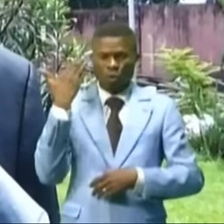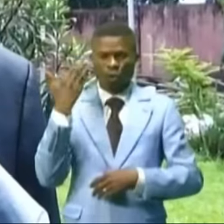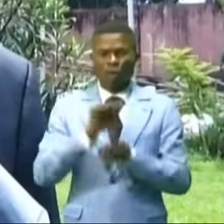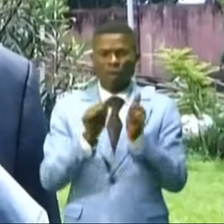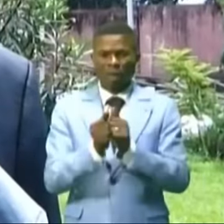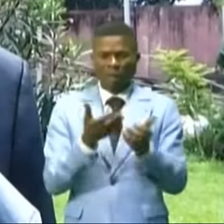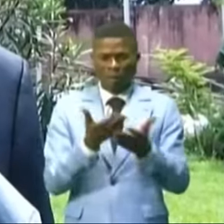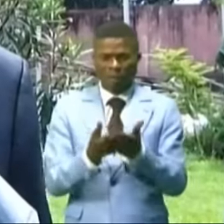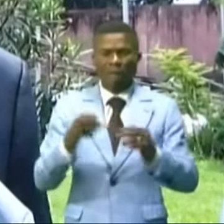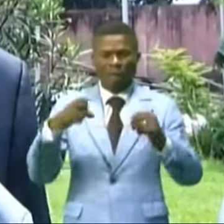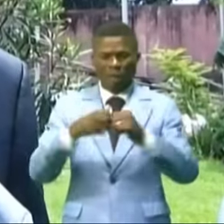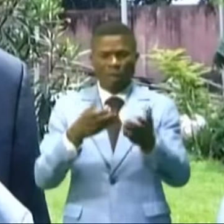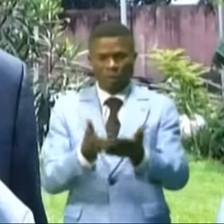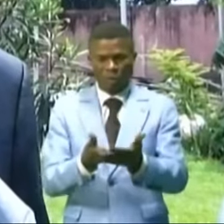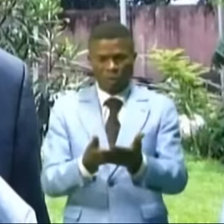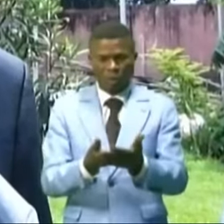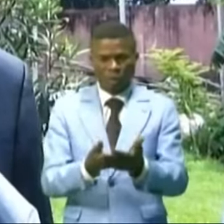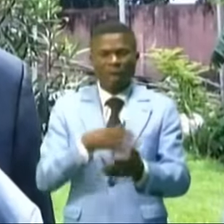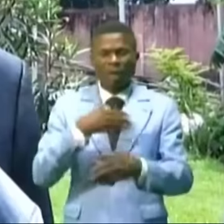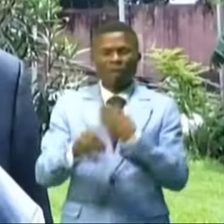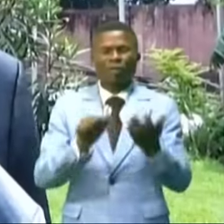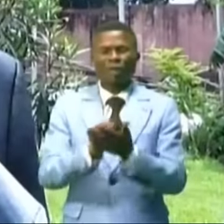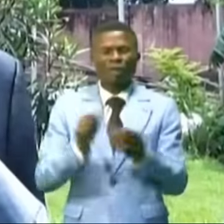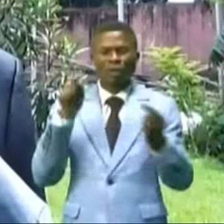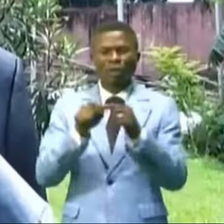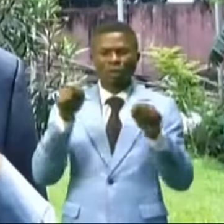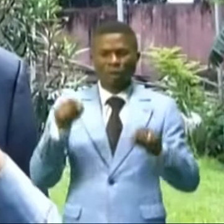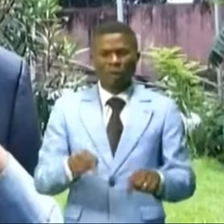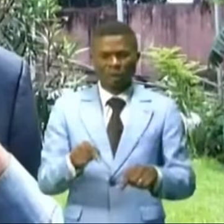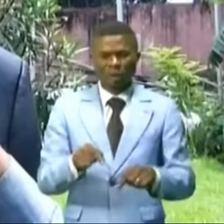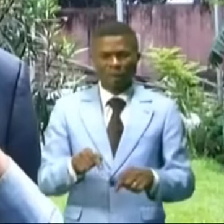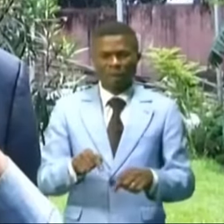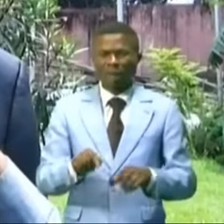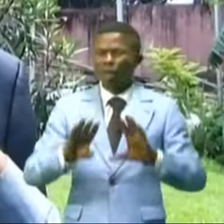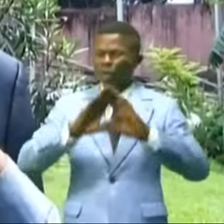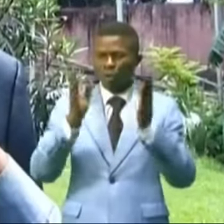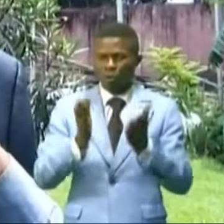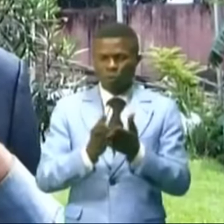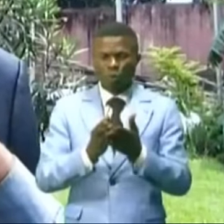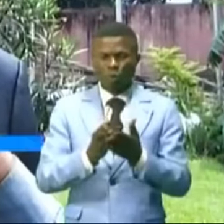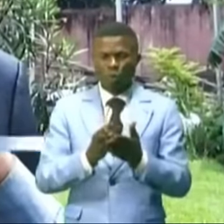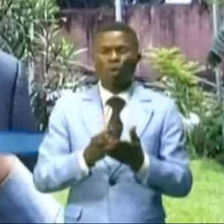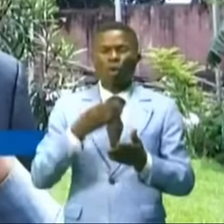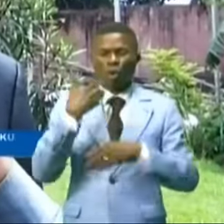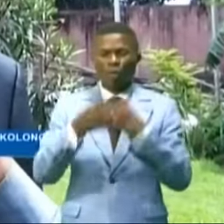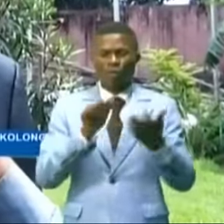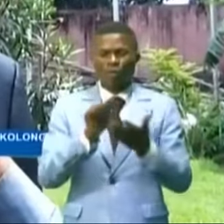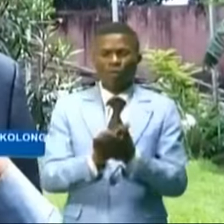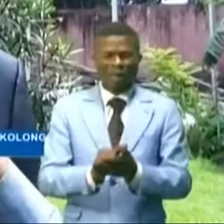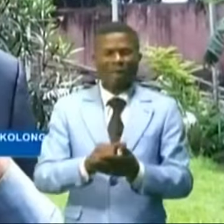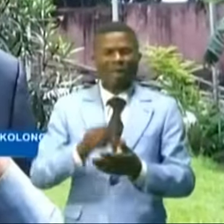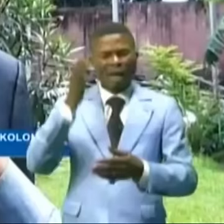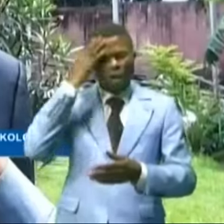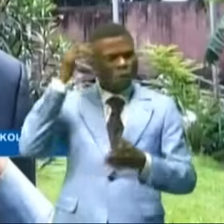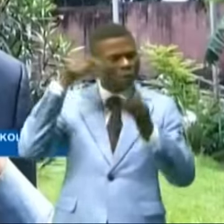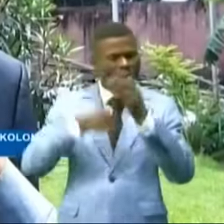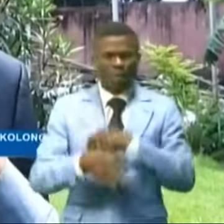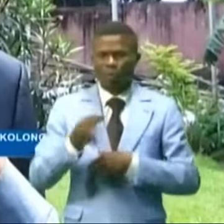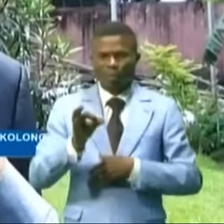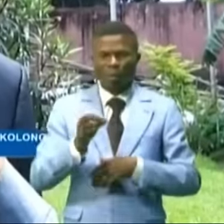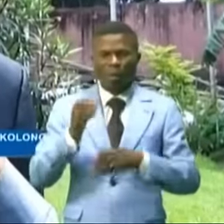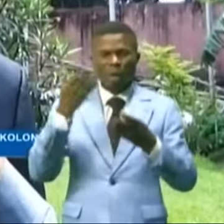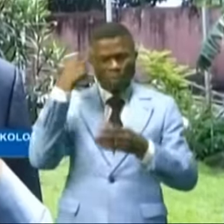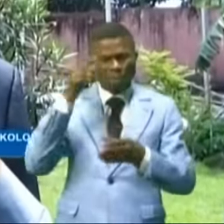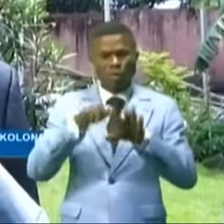produit de l'électricité. Mais comment se fait-il que jusqu'à présent, on n'a pas pu, avec tout ce qu'on a comme couverture hydraulique autour du fleuve Congo